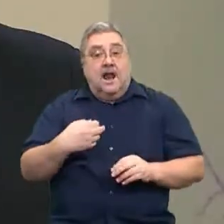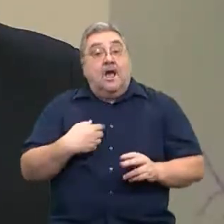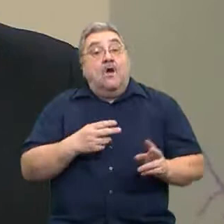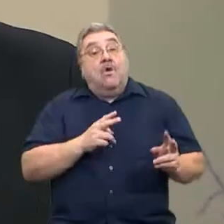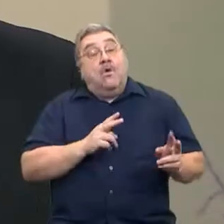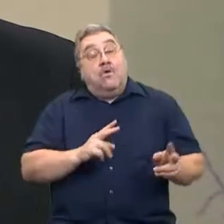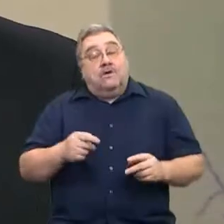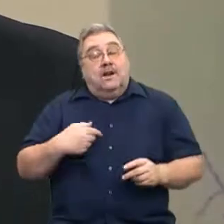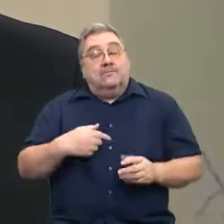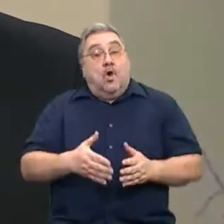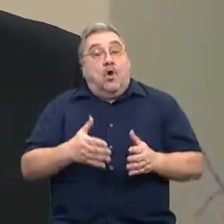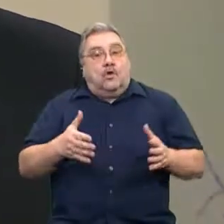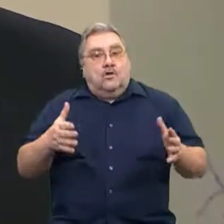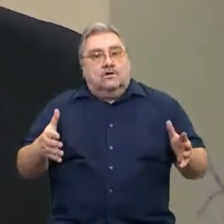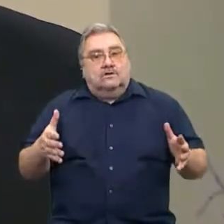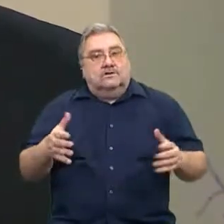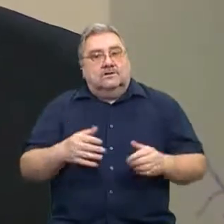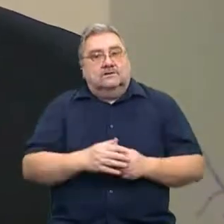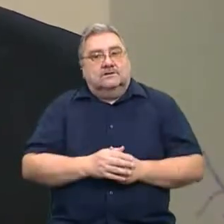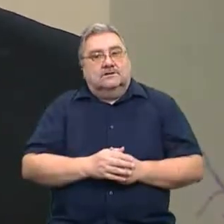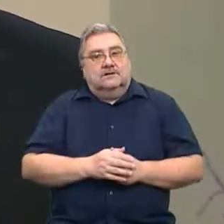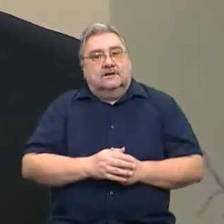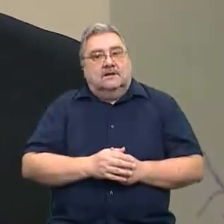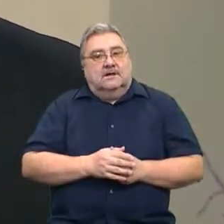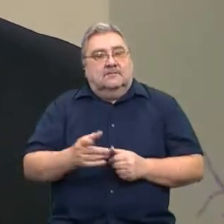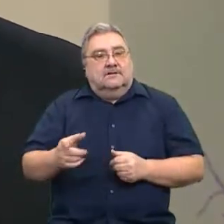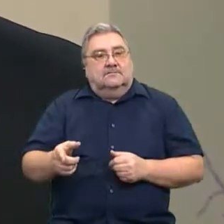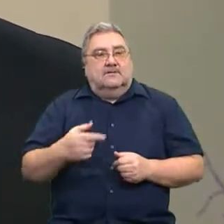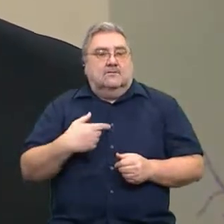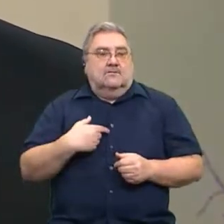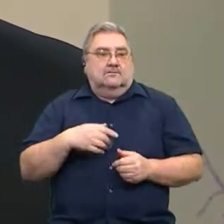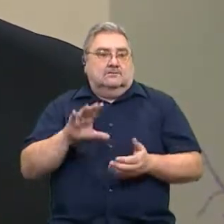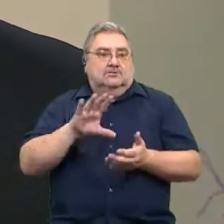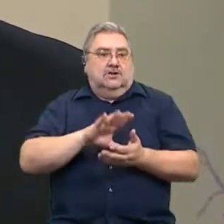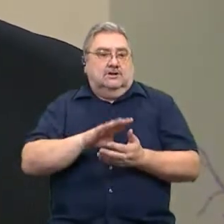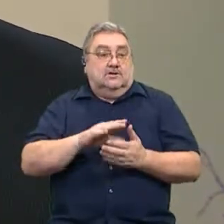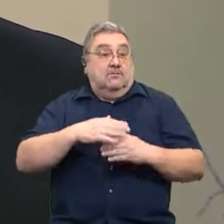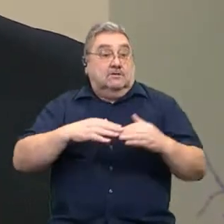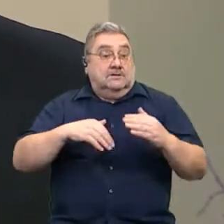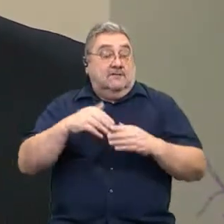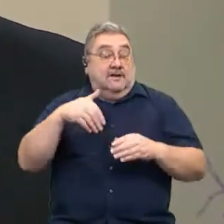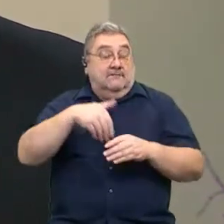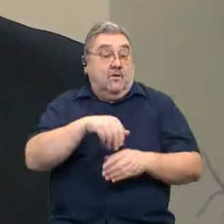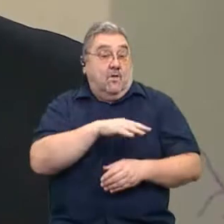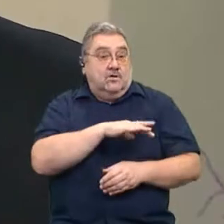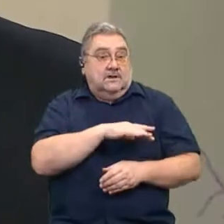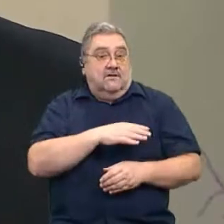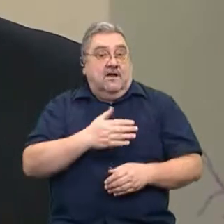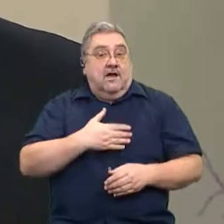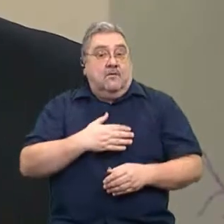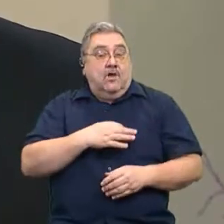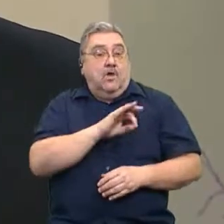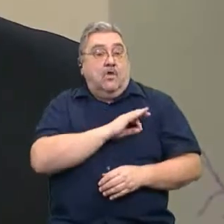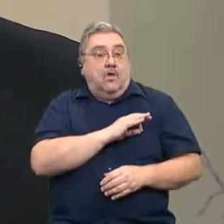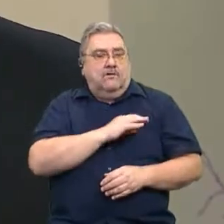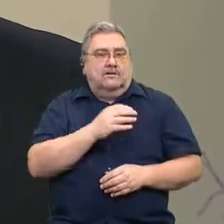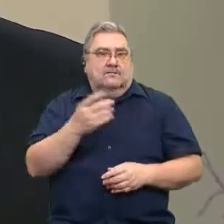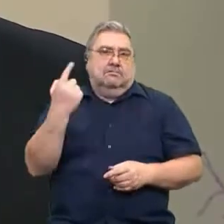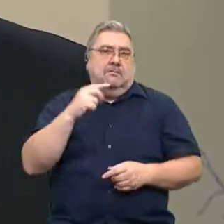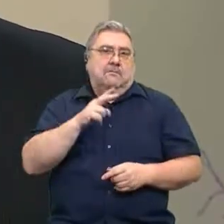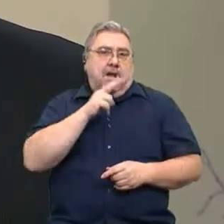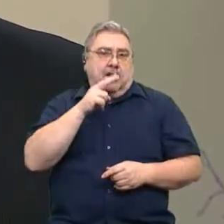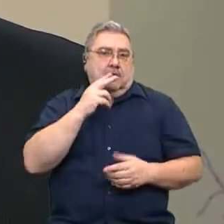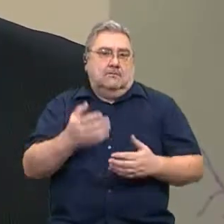to rozšířit se bazálně, jsme to postavili, to středisko v Ostravě, a ti moji kolegové jsou z